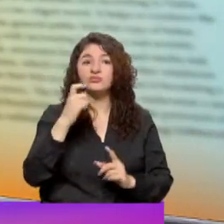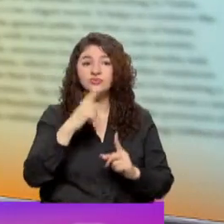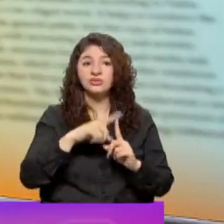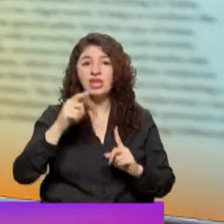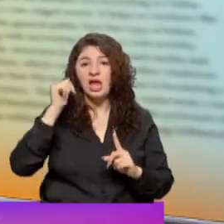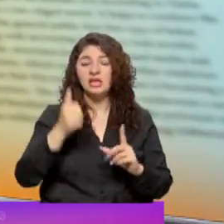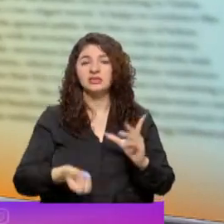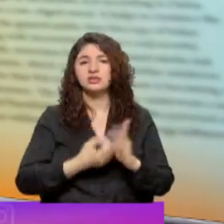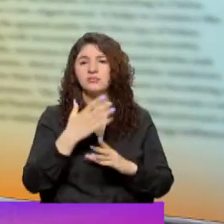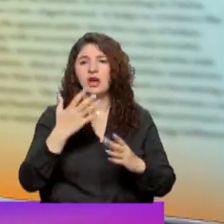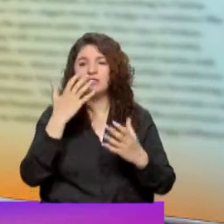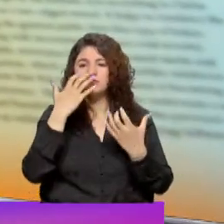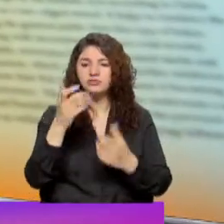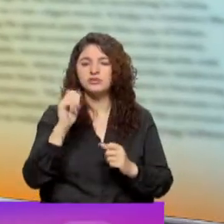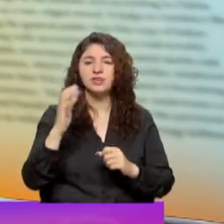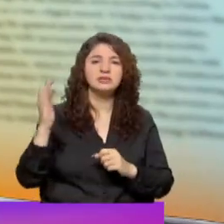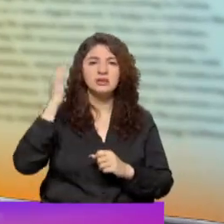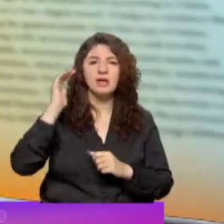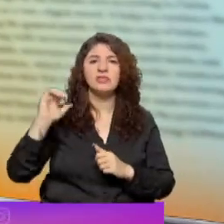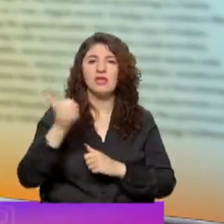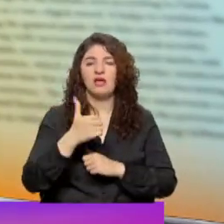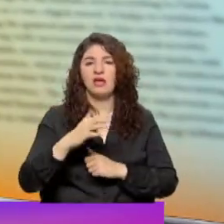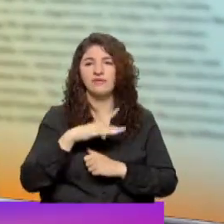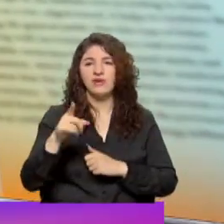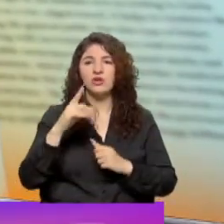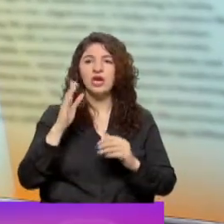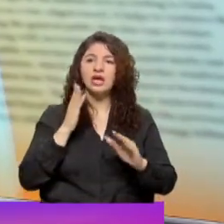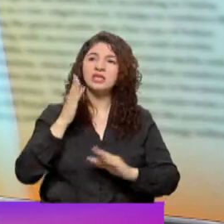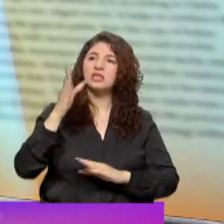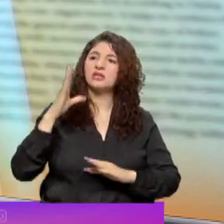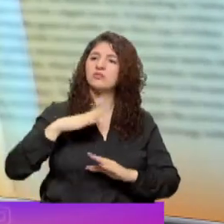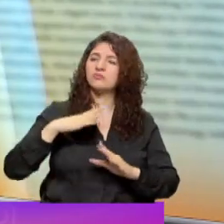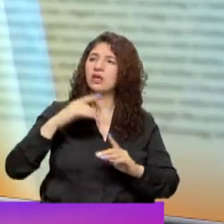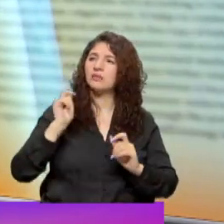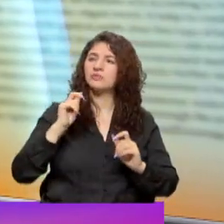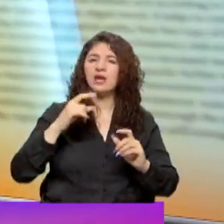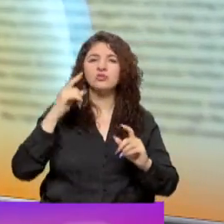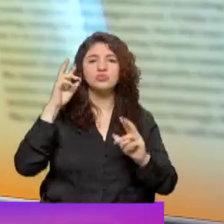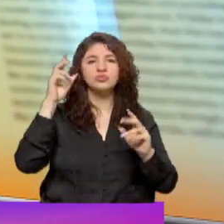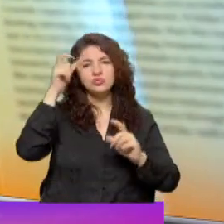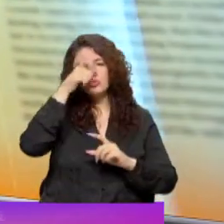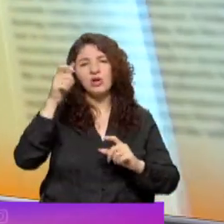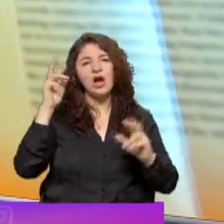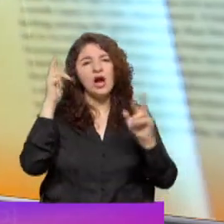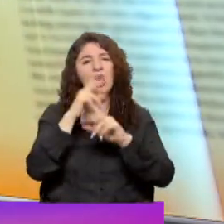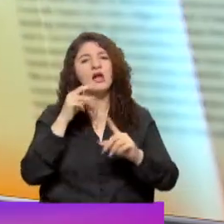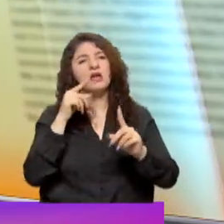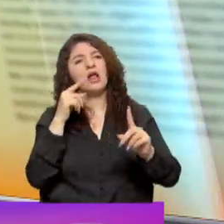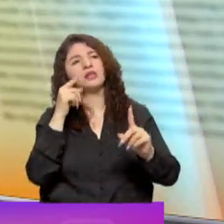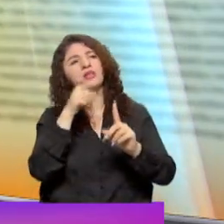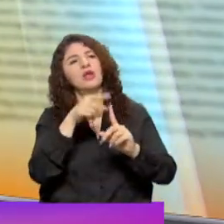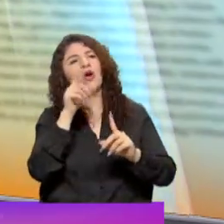9 yıldır her sabah salona geldiğimiz temel değerler var ulaşmak istediğimiz Türkiye hayalinde Oo